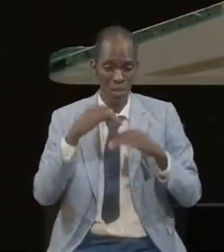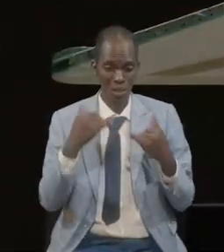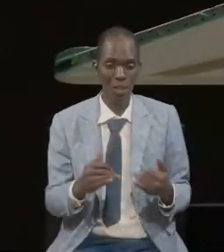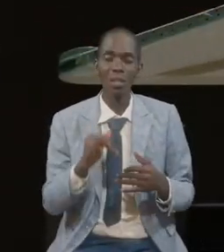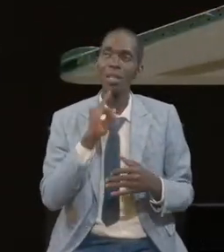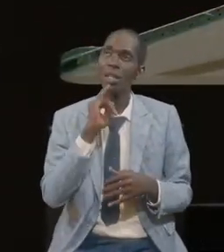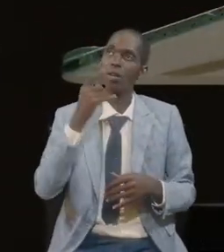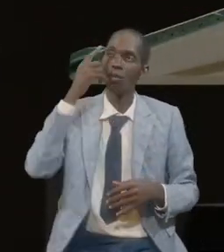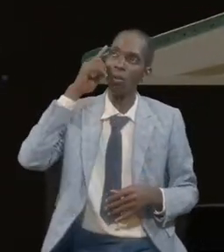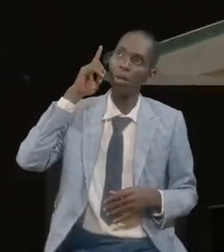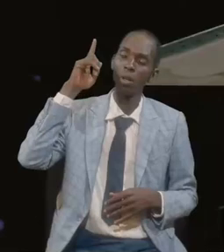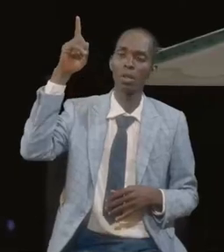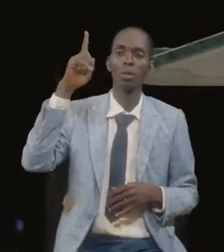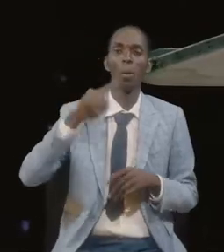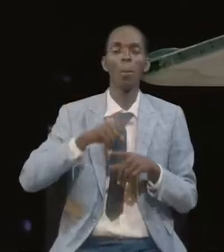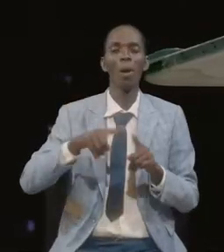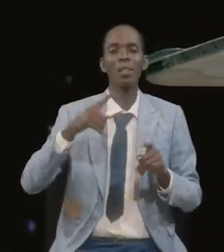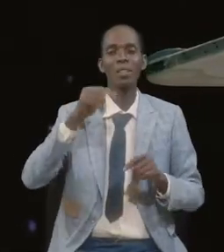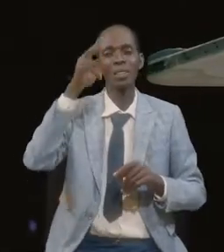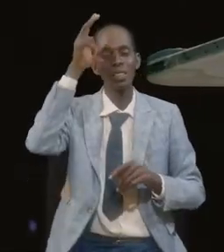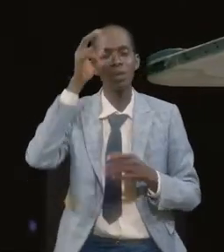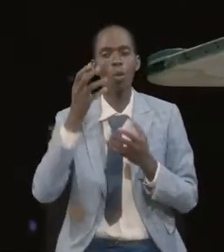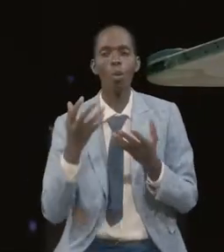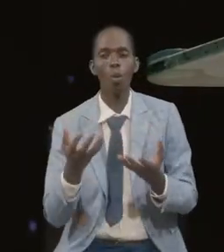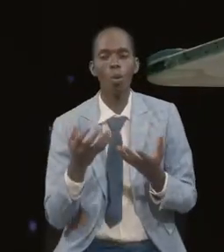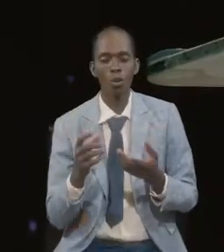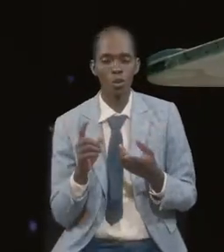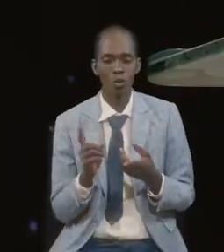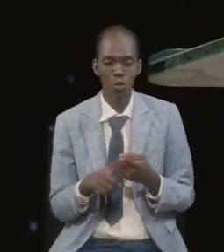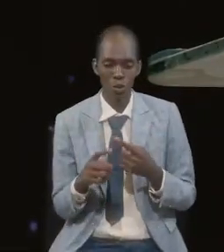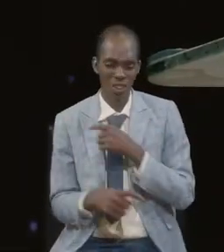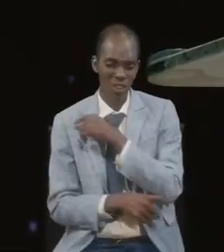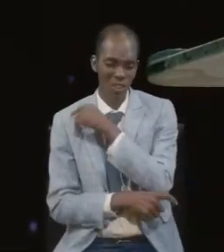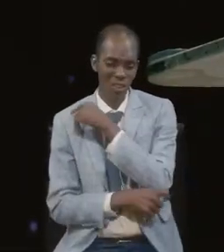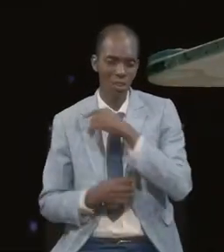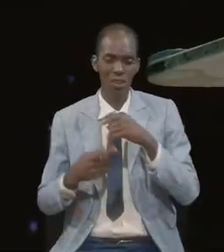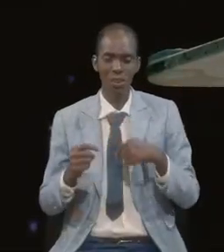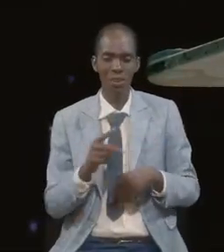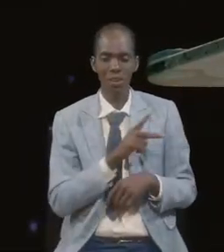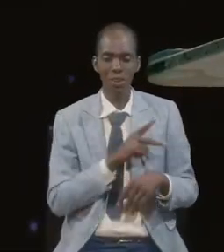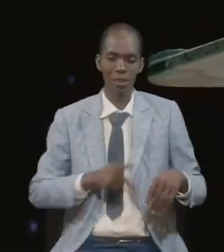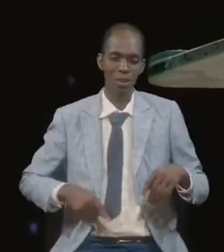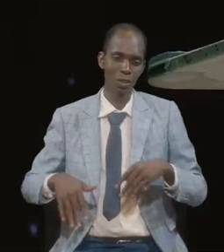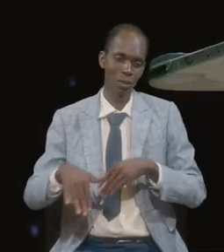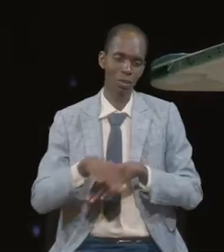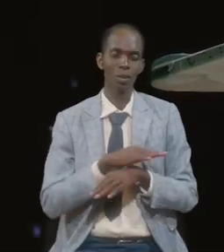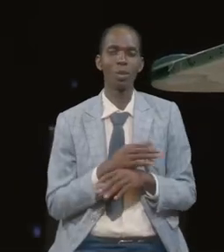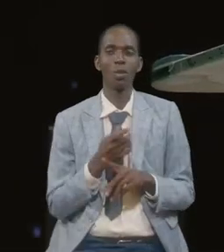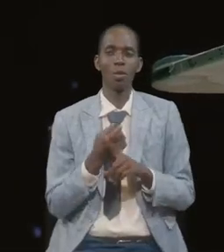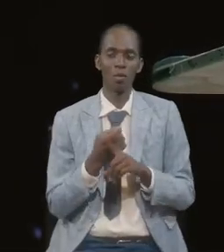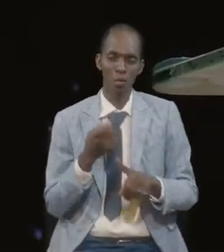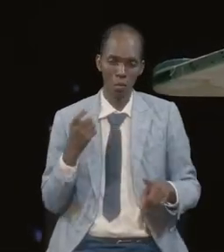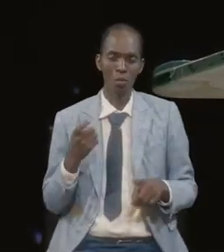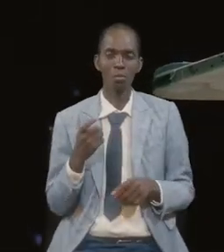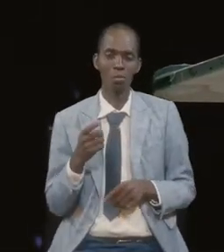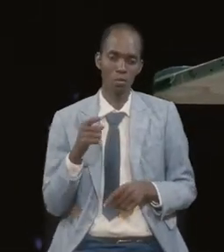diable veut que Jésus prenne le royaume de lui le diable et non